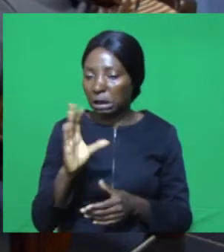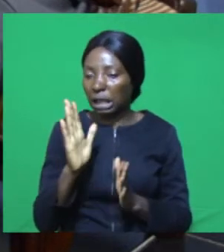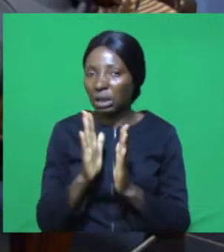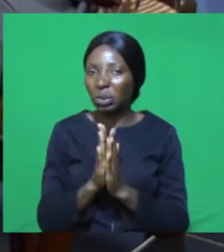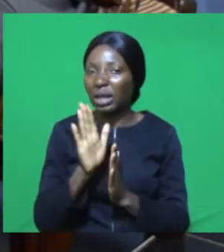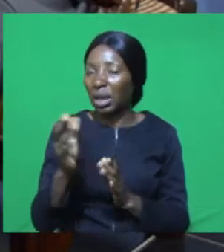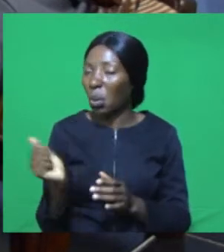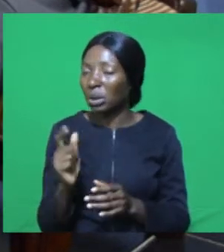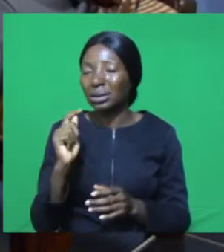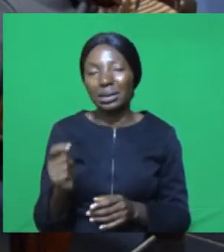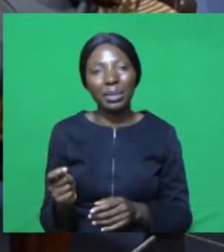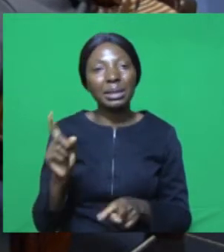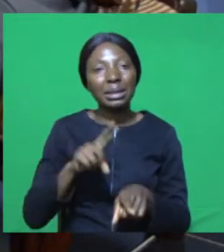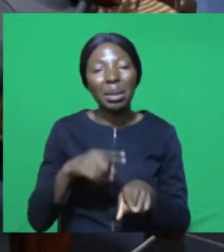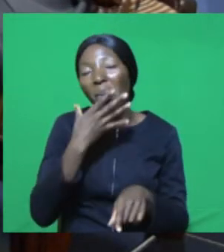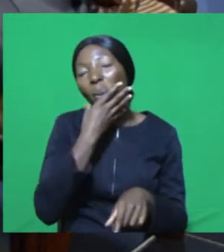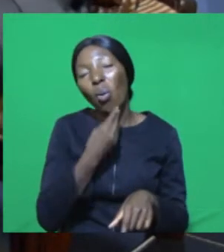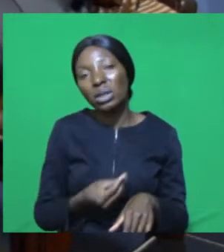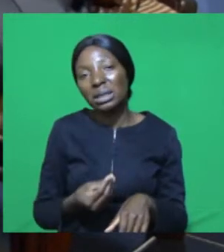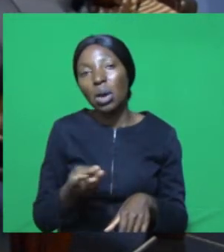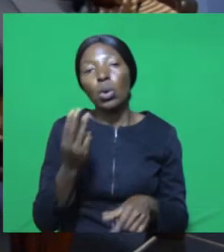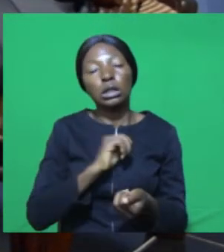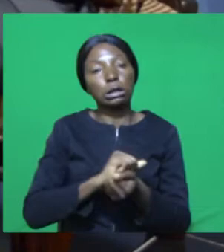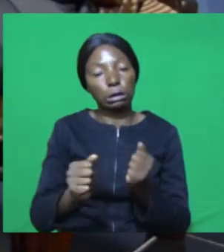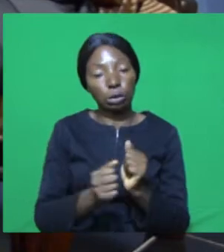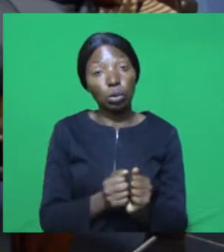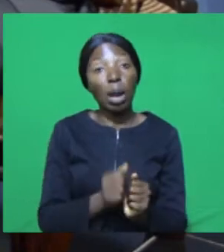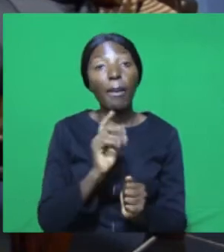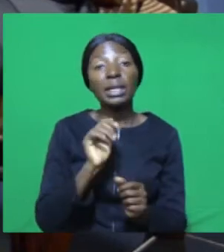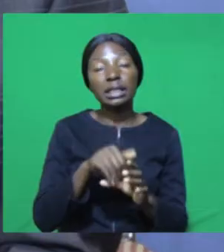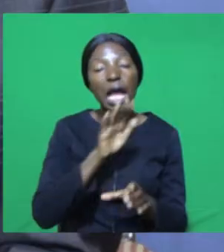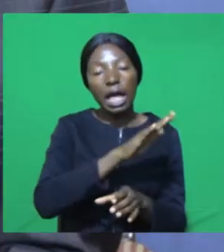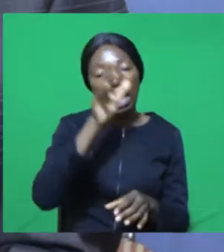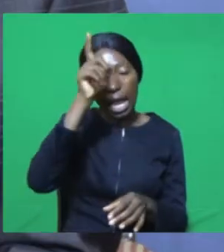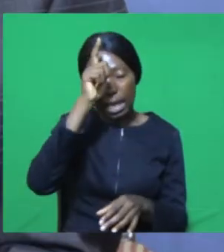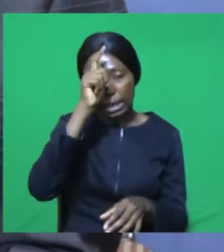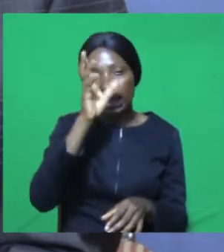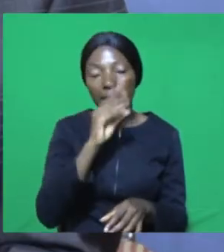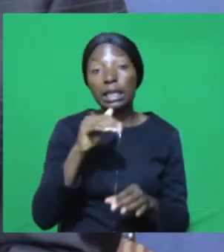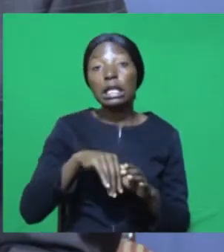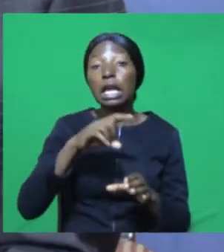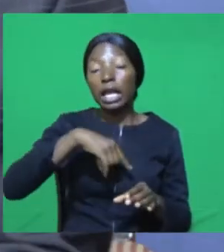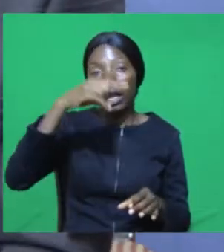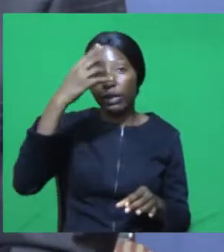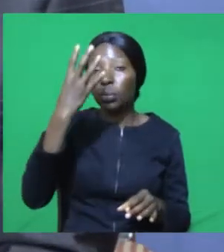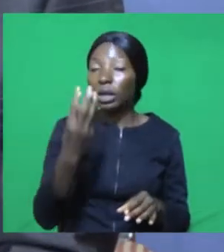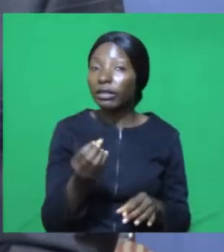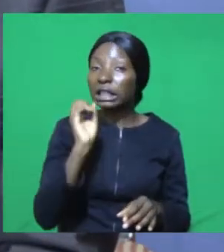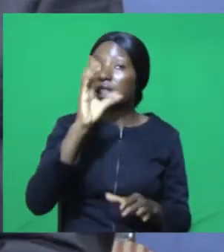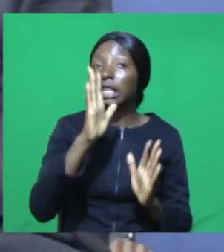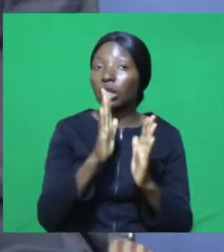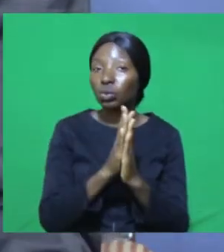kayakapaswa. And so on. Asi mune zvimwe zvidzidzo takadzidza kuti kudenga kune sanctuary. Yes.